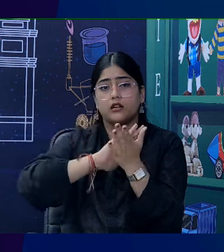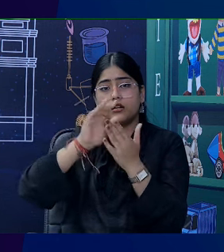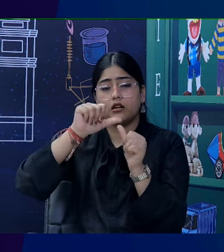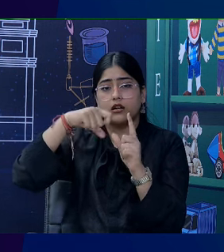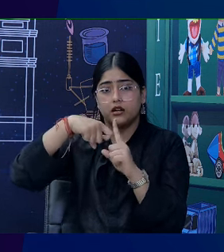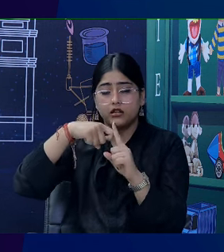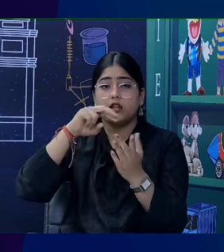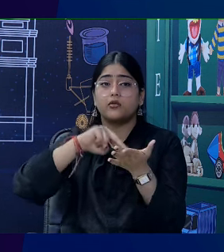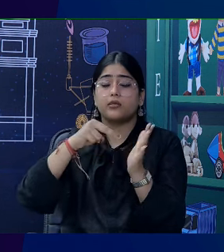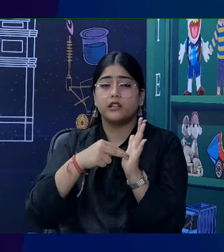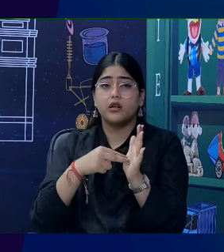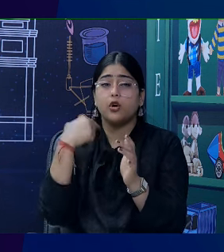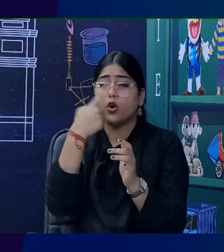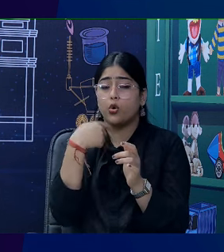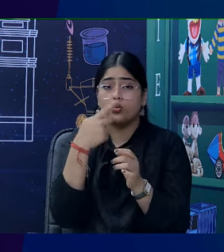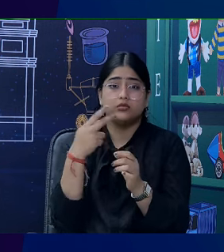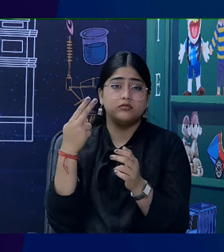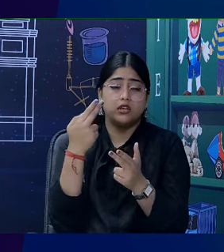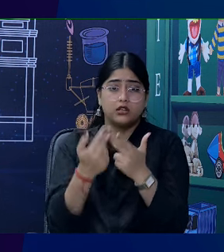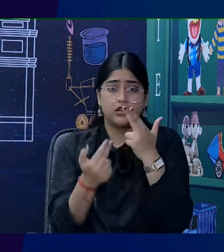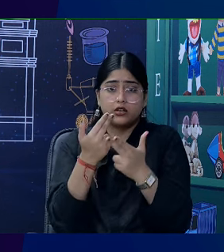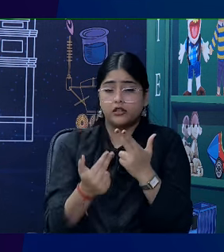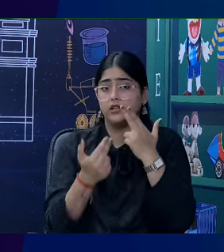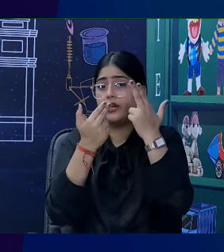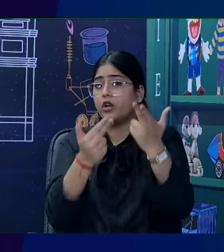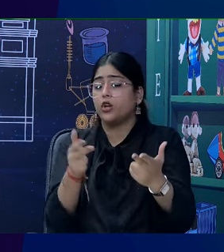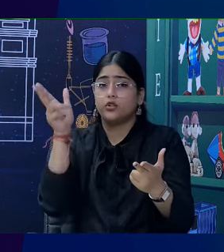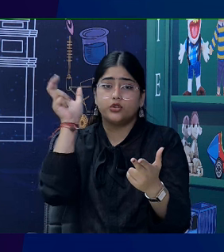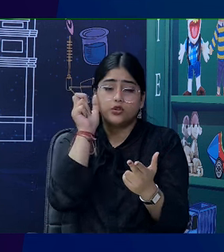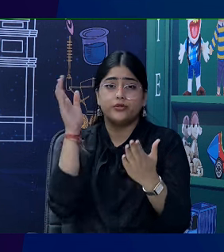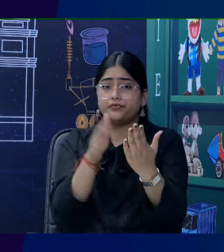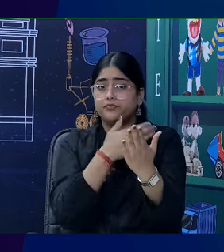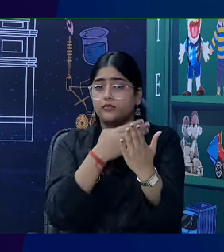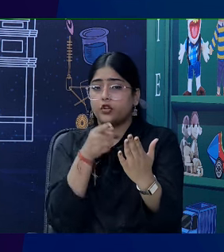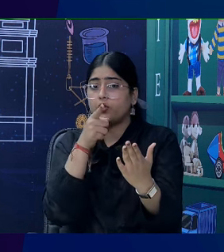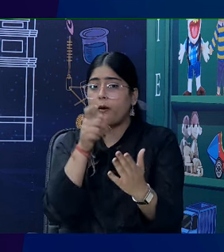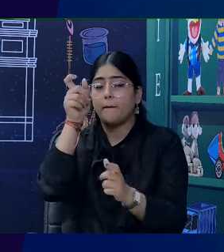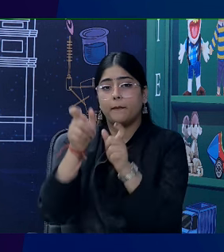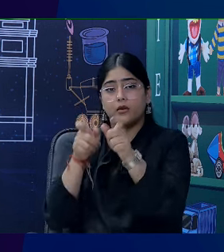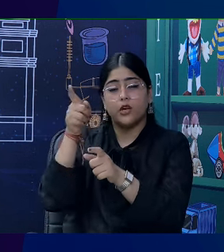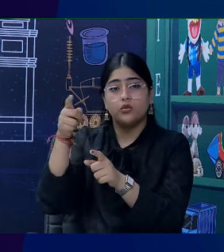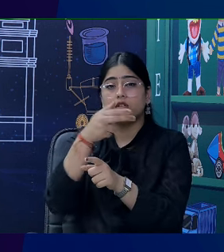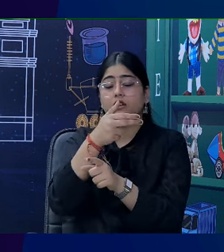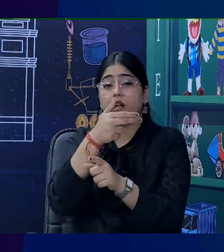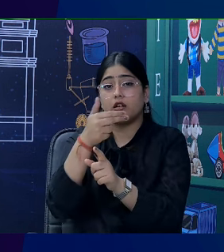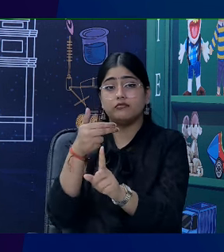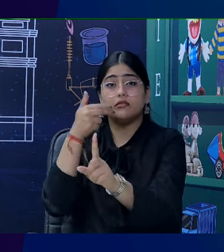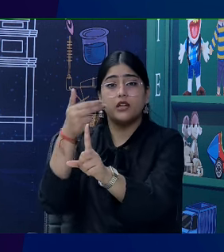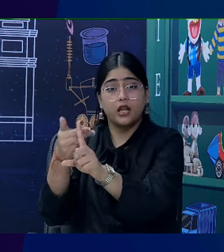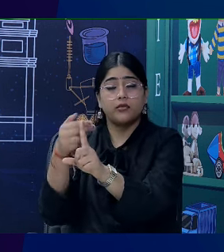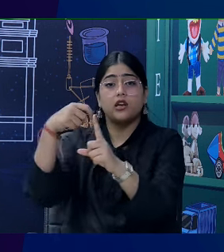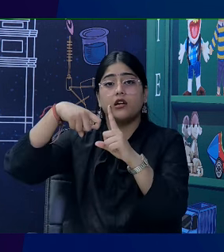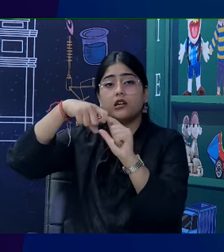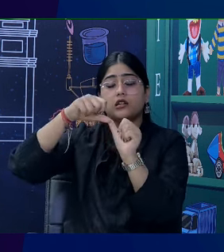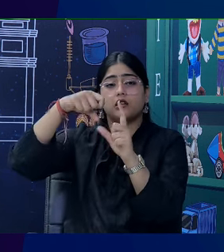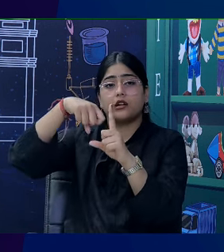सुनाने वालों की जाति को कहा जाता है कथक यानी वो कहानी की अभिव्यक्ति मतलब आपने जो आपने कथक अगर देखा होगा